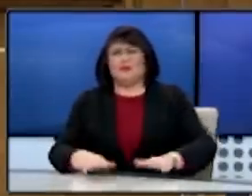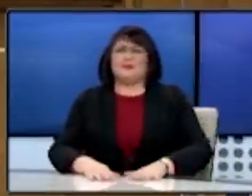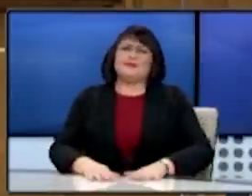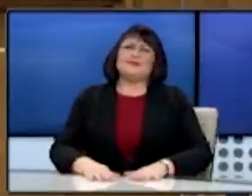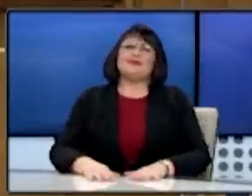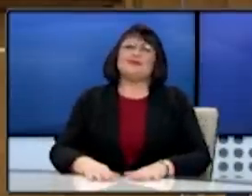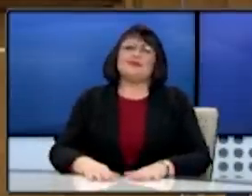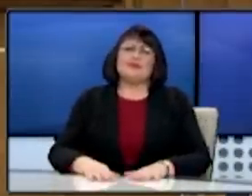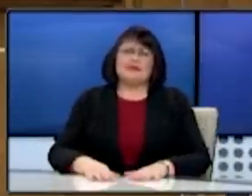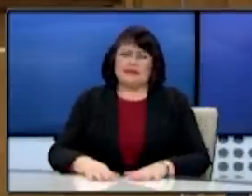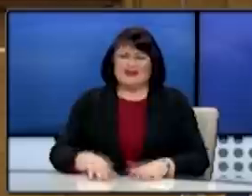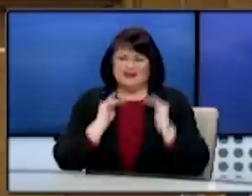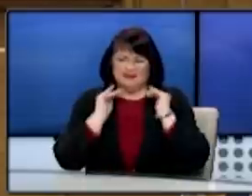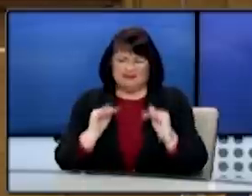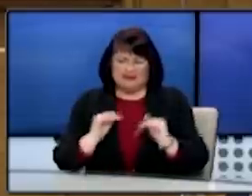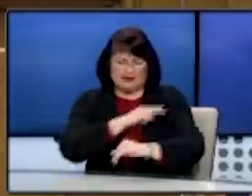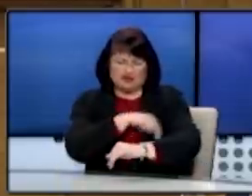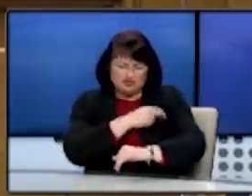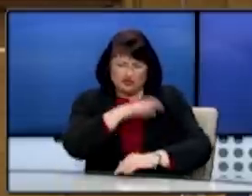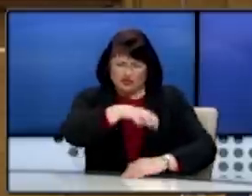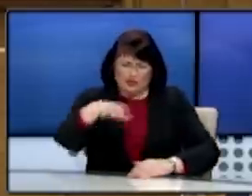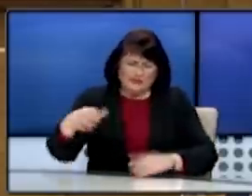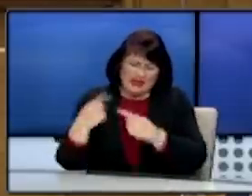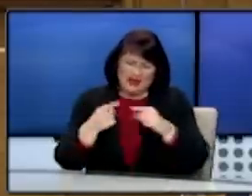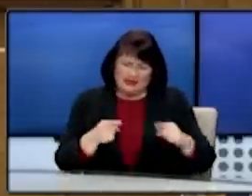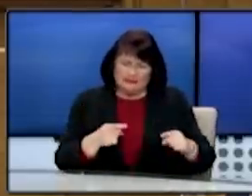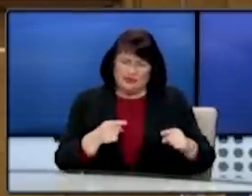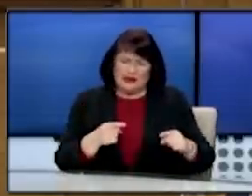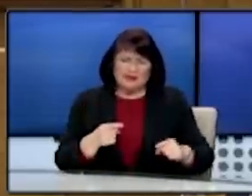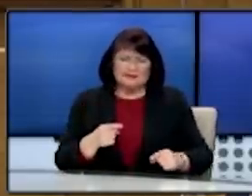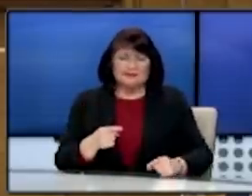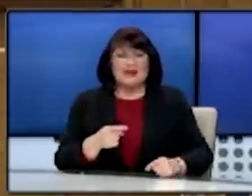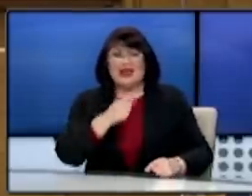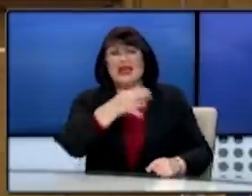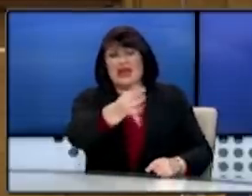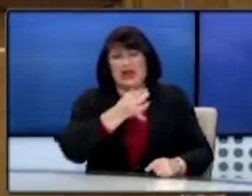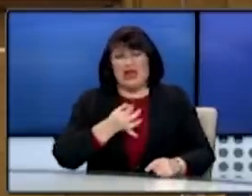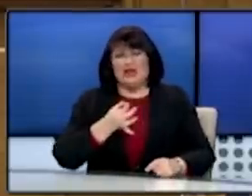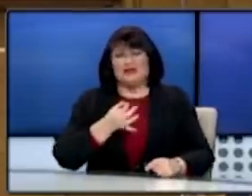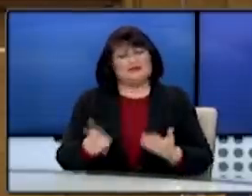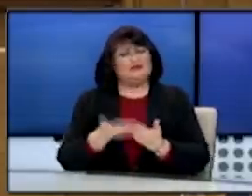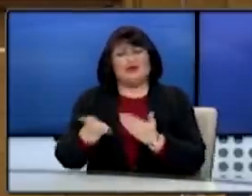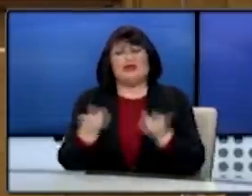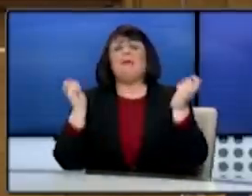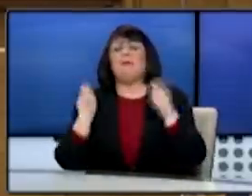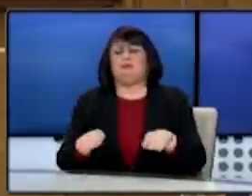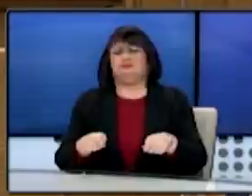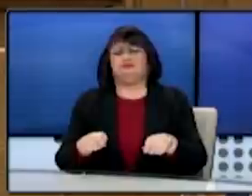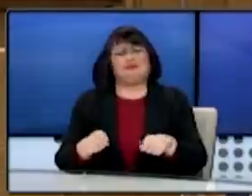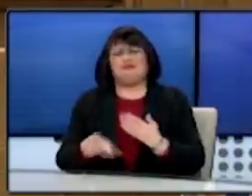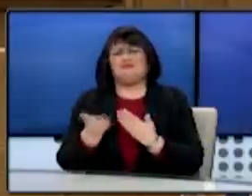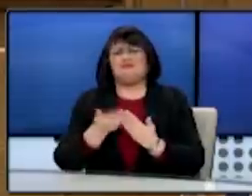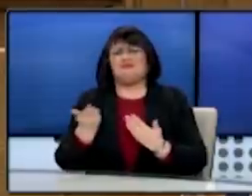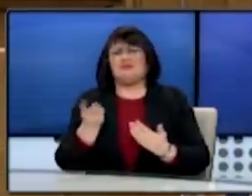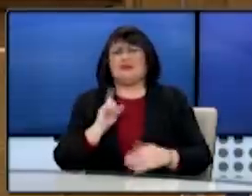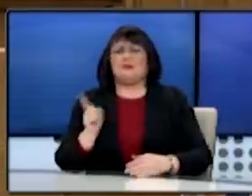πρωτοβάθμια φροντίδα υγείας που παραμένει ουσιαστικά ανύπαρκτη, κατά την άποψή σας δεν πρέπει να ενισχυθεί. Αλλά προφανώς